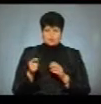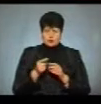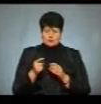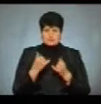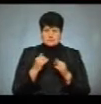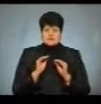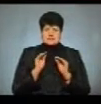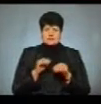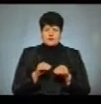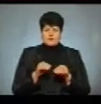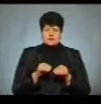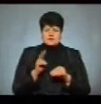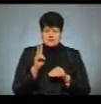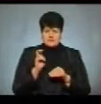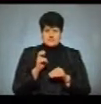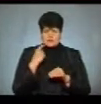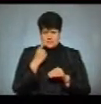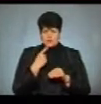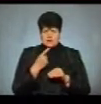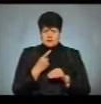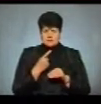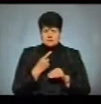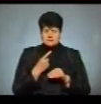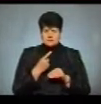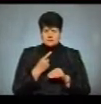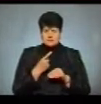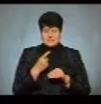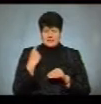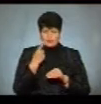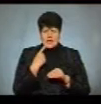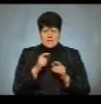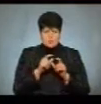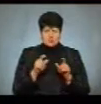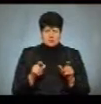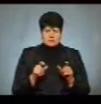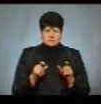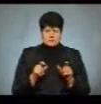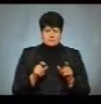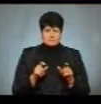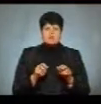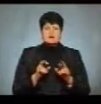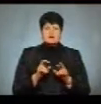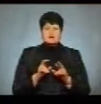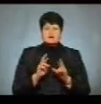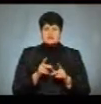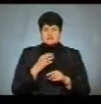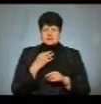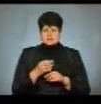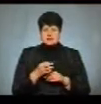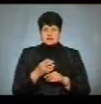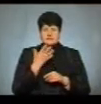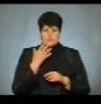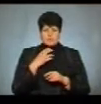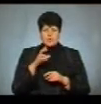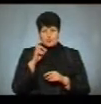наразі встановлено 200 індивідуальних теплових пунктів. Як повідомили у комунальному підприємстві